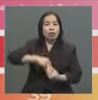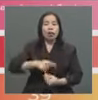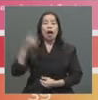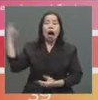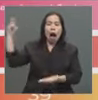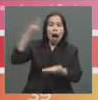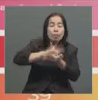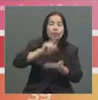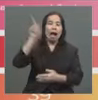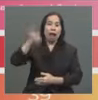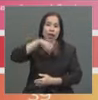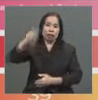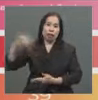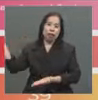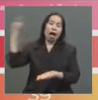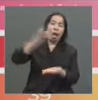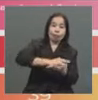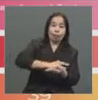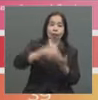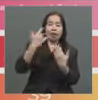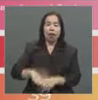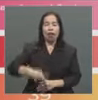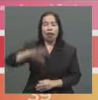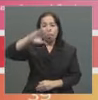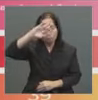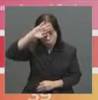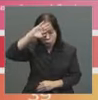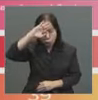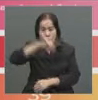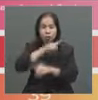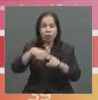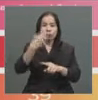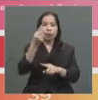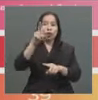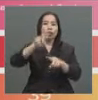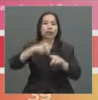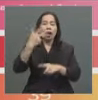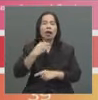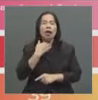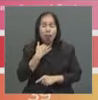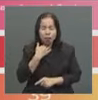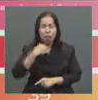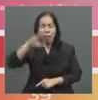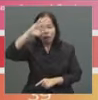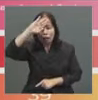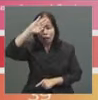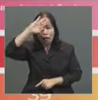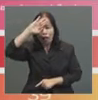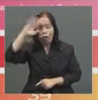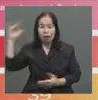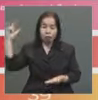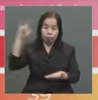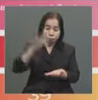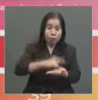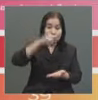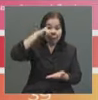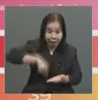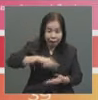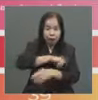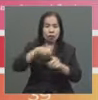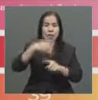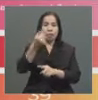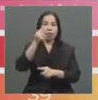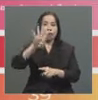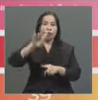ษก็เริ่มป่วยเมื่อวันที่12มีนาคมไข้ไอเสมหะแล้วกลับถึงไทยวันที่14